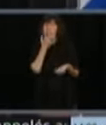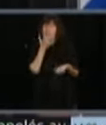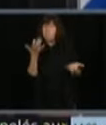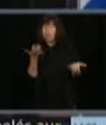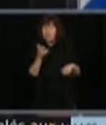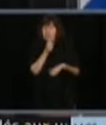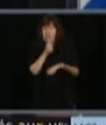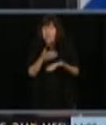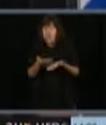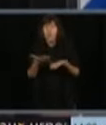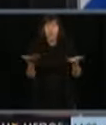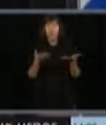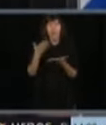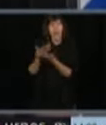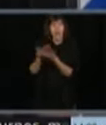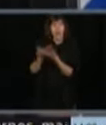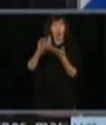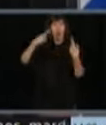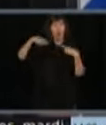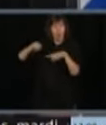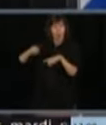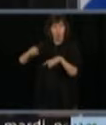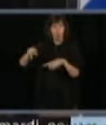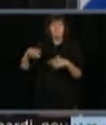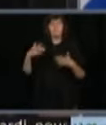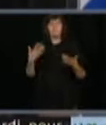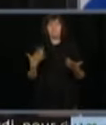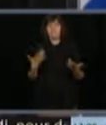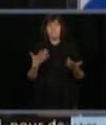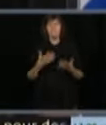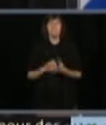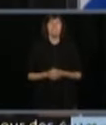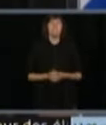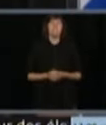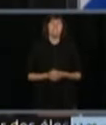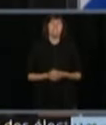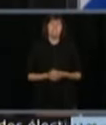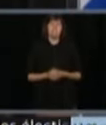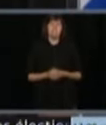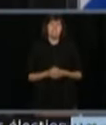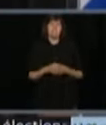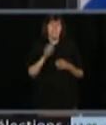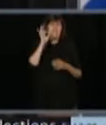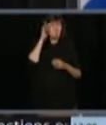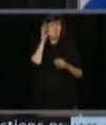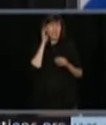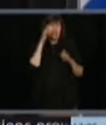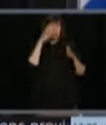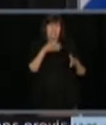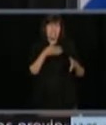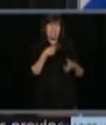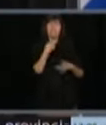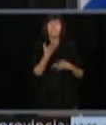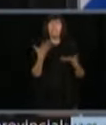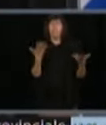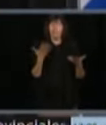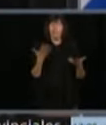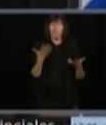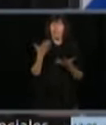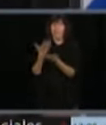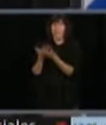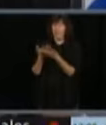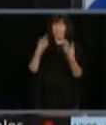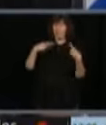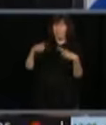l'école. Puis, bien, c'est clair, encore là, du côté des experts, qu'il va y avoir plus de contacts. Et